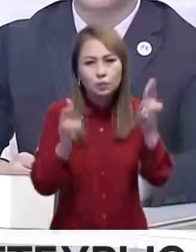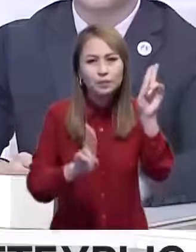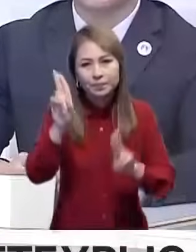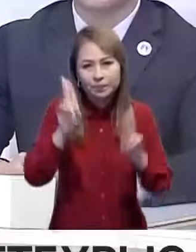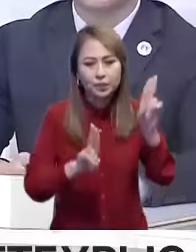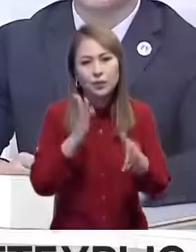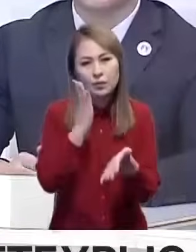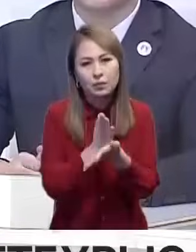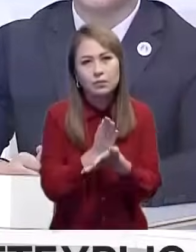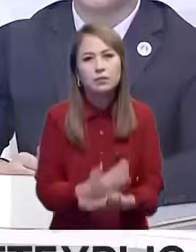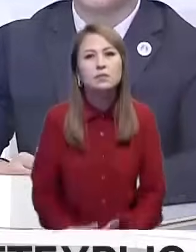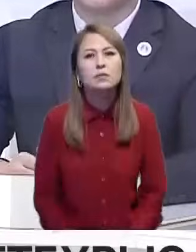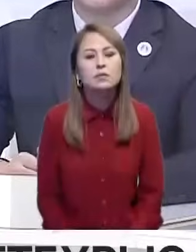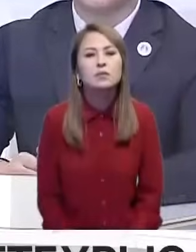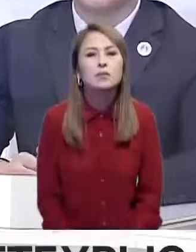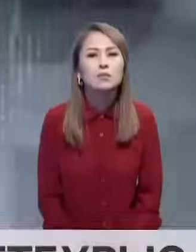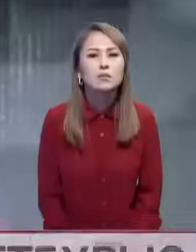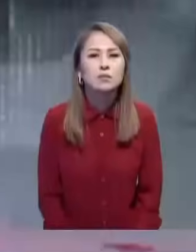механизмдері қарастырылған.